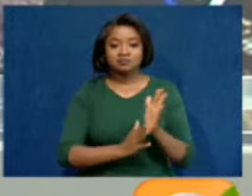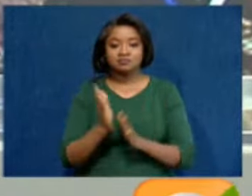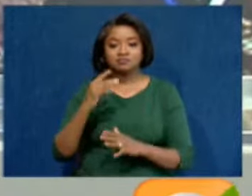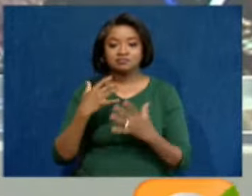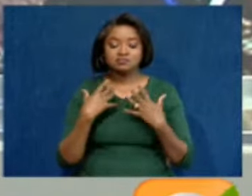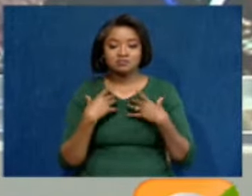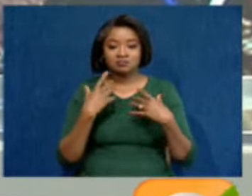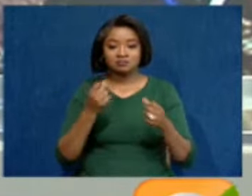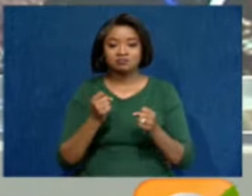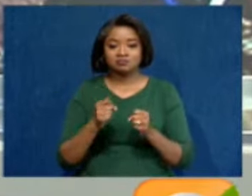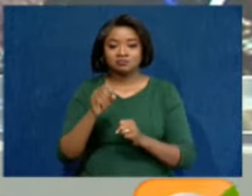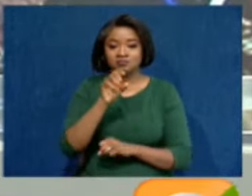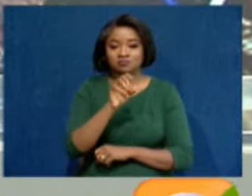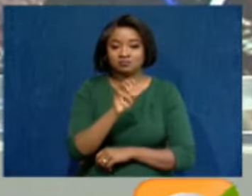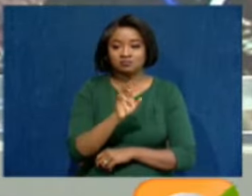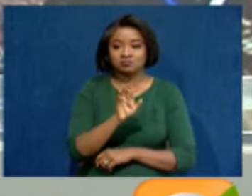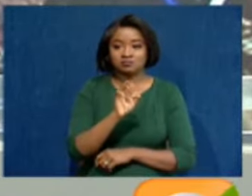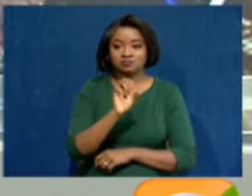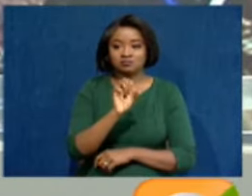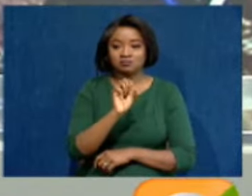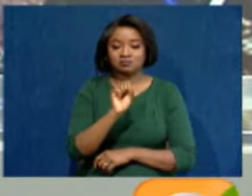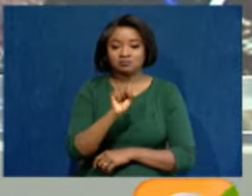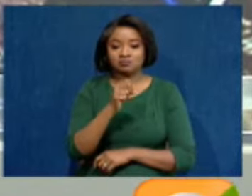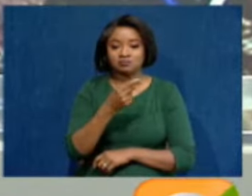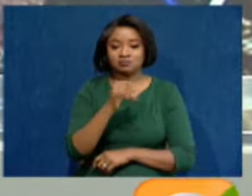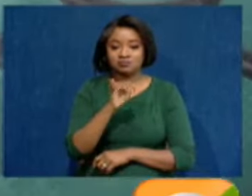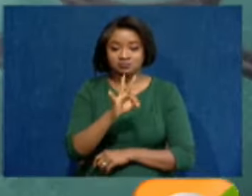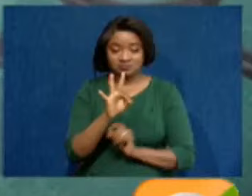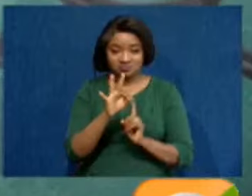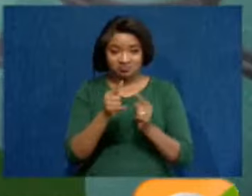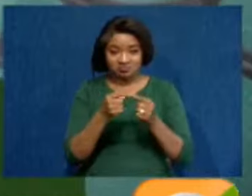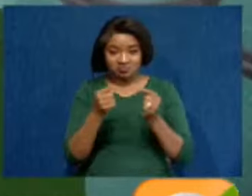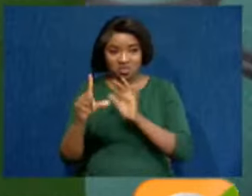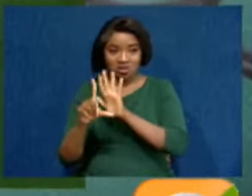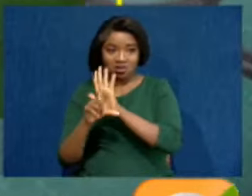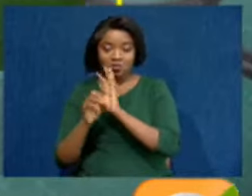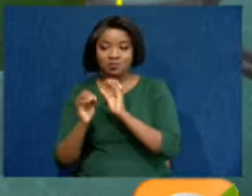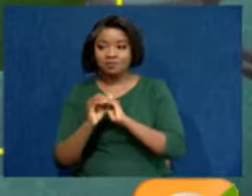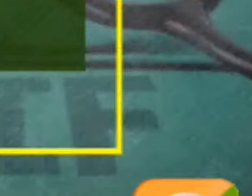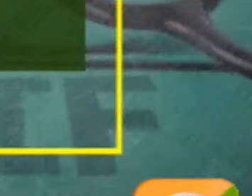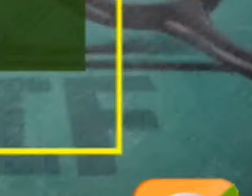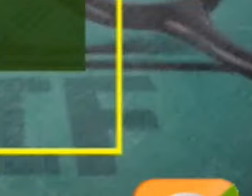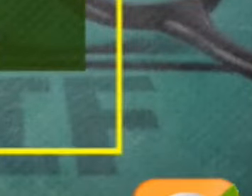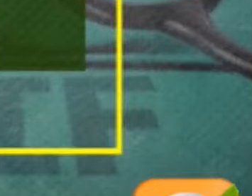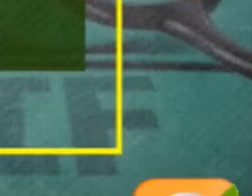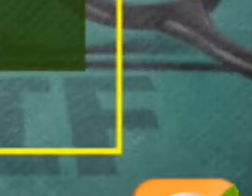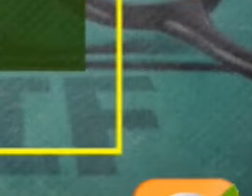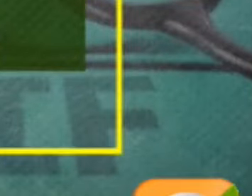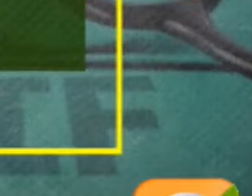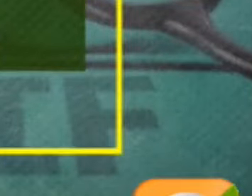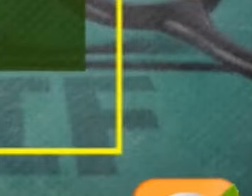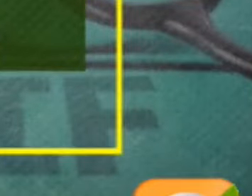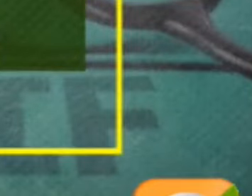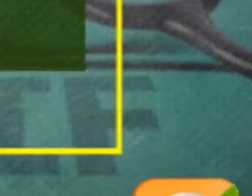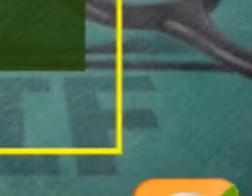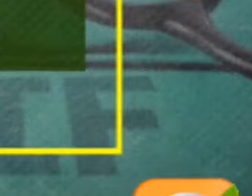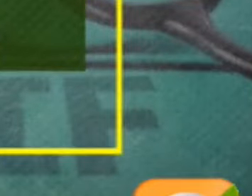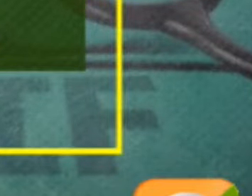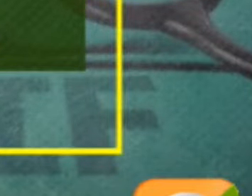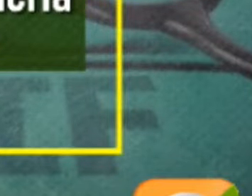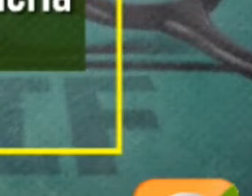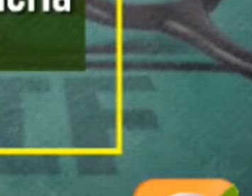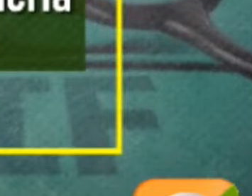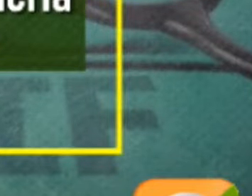SHIF ulikuwa kinyume na sheria. Badala yake mahakama ya rufaa ikiafiki uamuzi huo Julai 12, majaji watatu